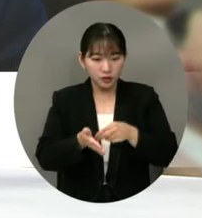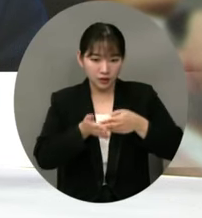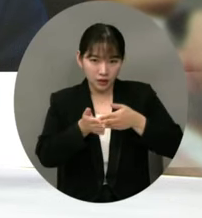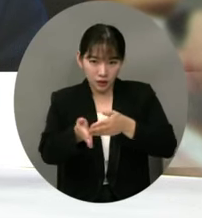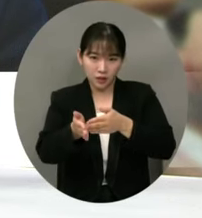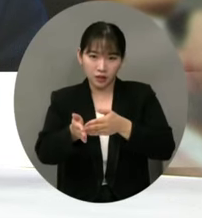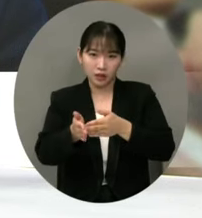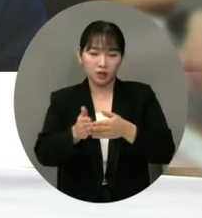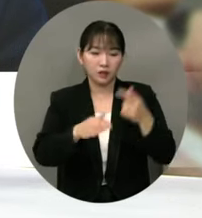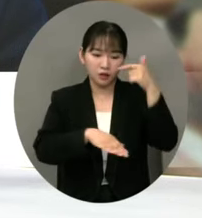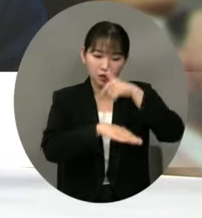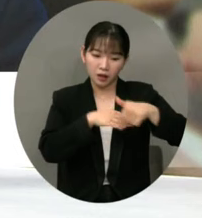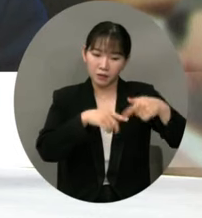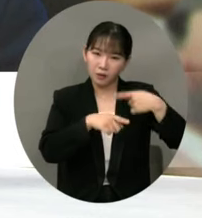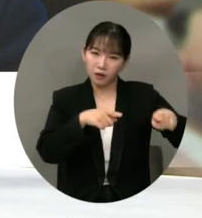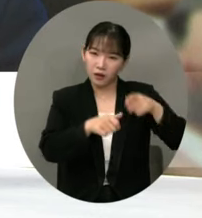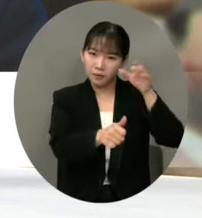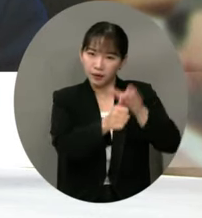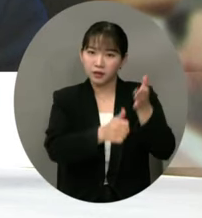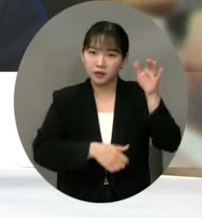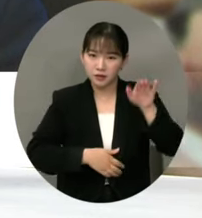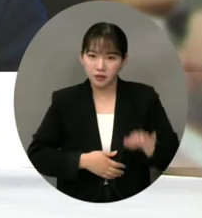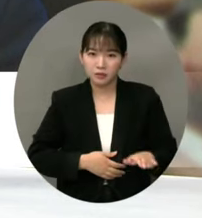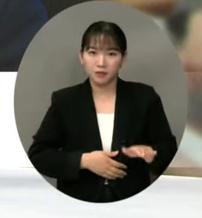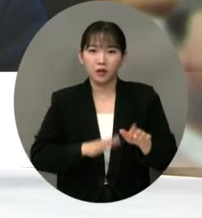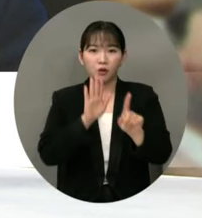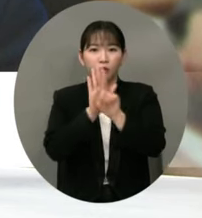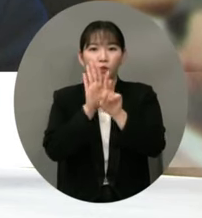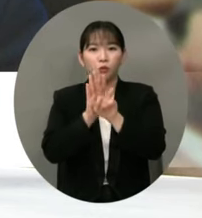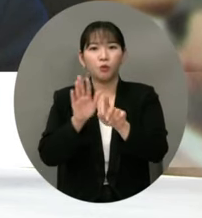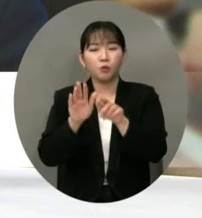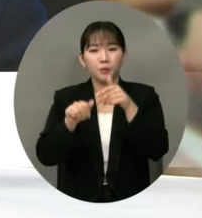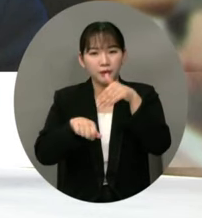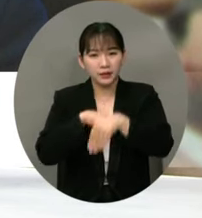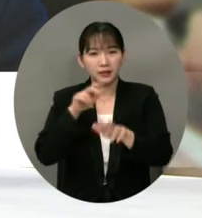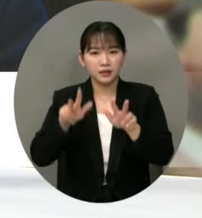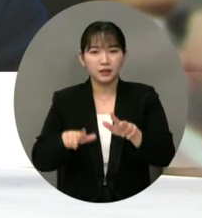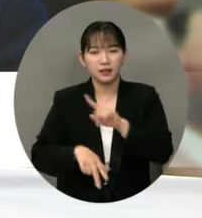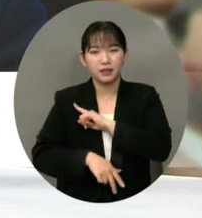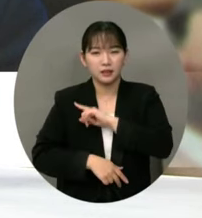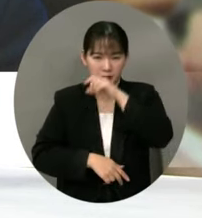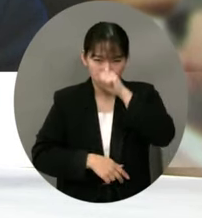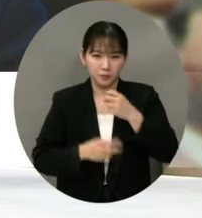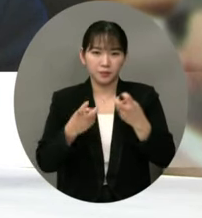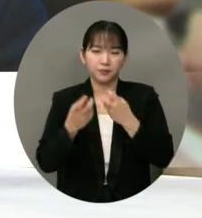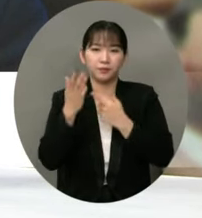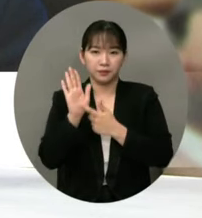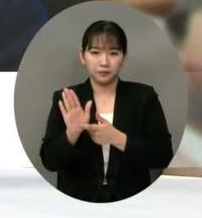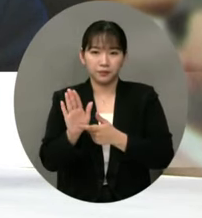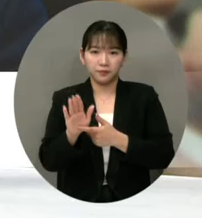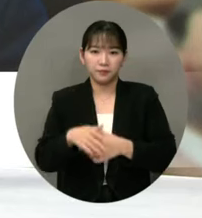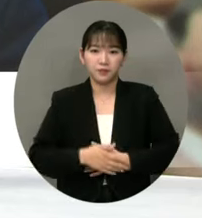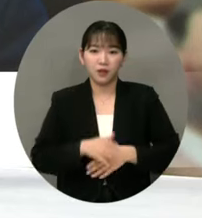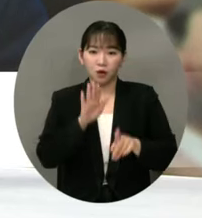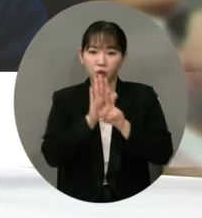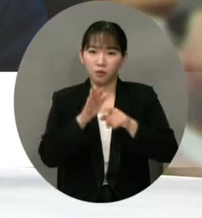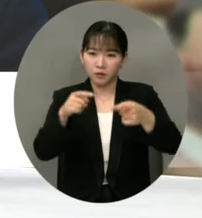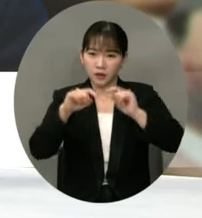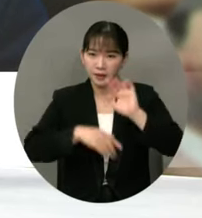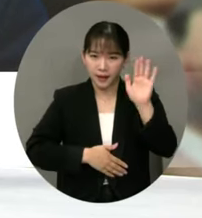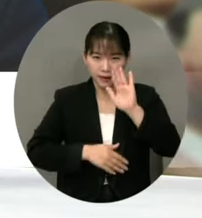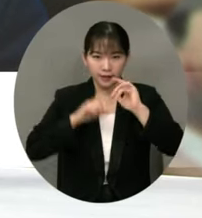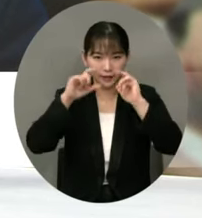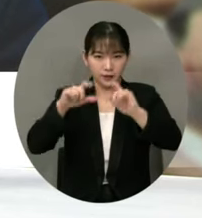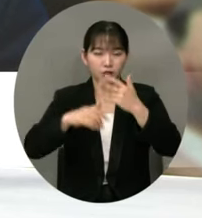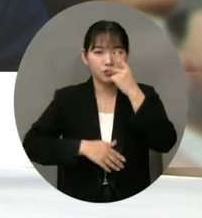제기하기도 또 전략적 판단을 요구하기도 하지만 공모가 현재로서는 가장 합리적인 선택이라고 밝혔는데요. 공모 불참 등을